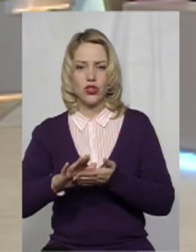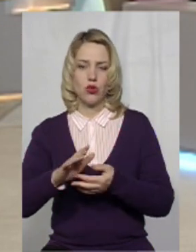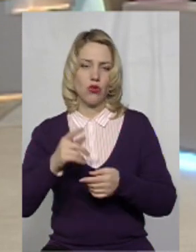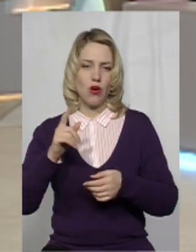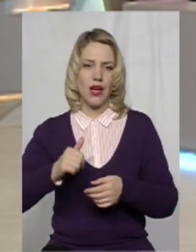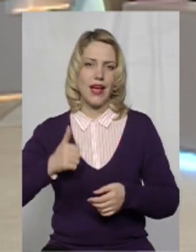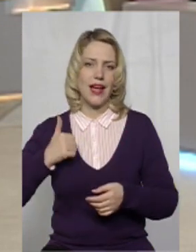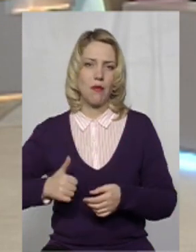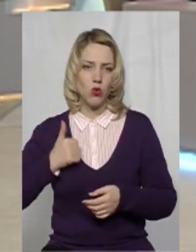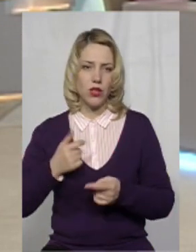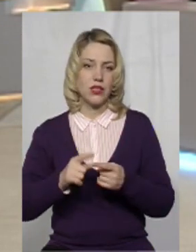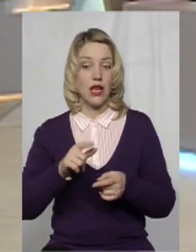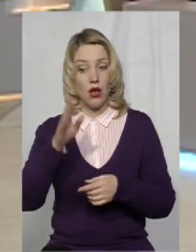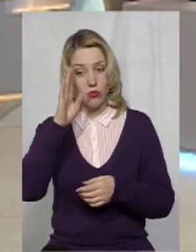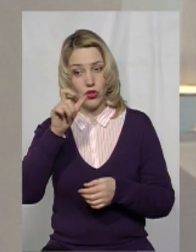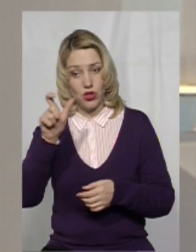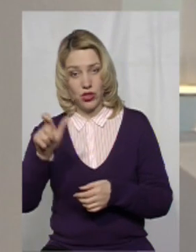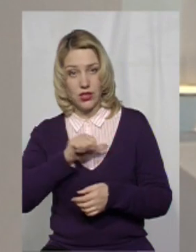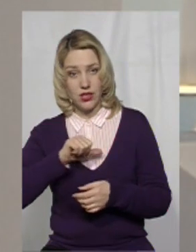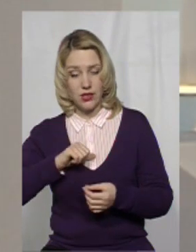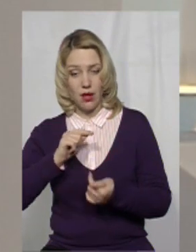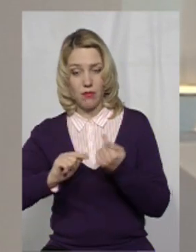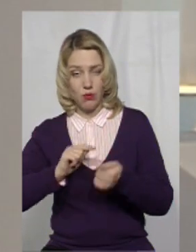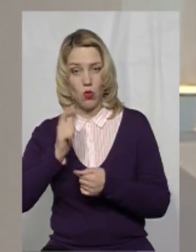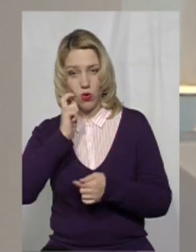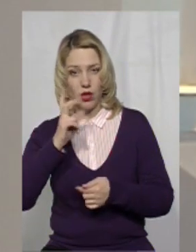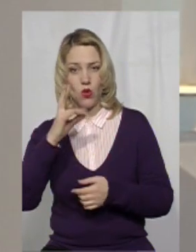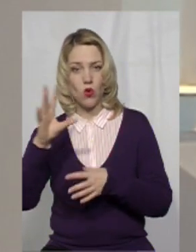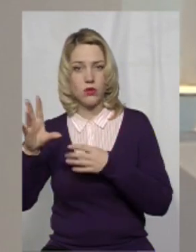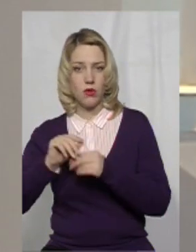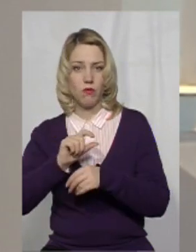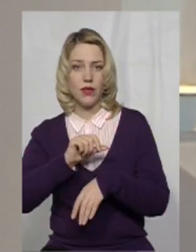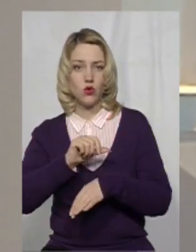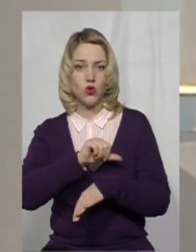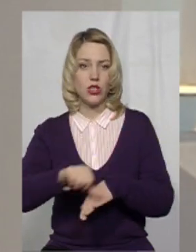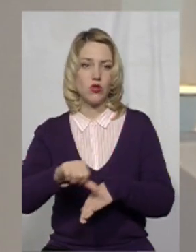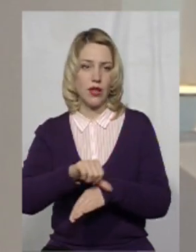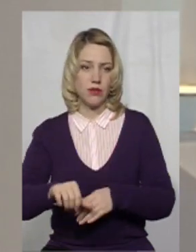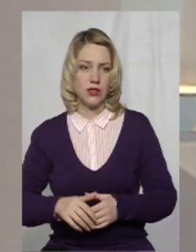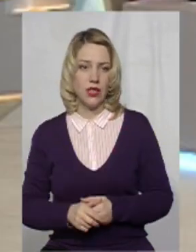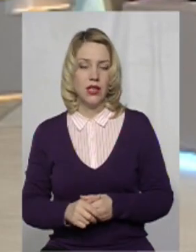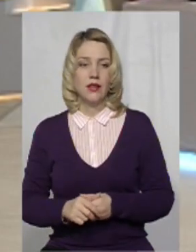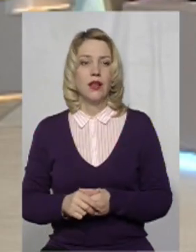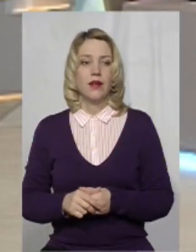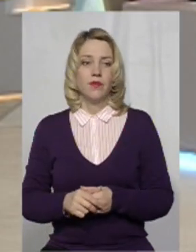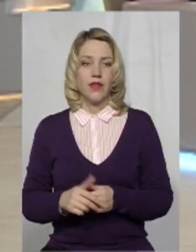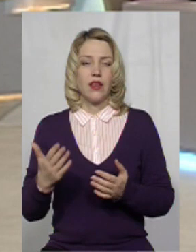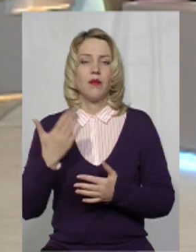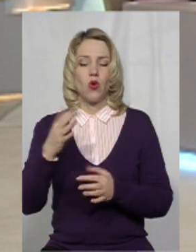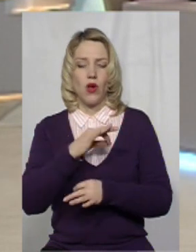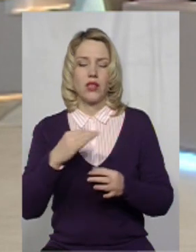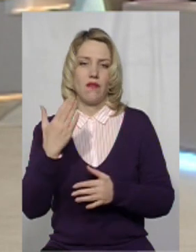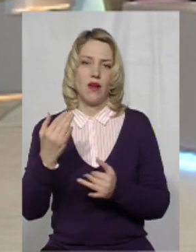він сам український підприємець. Пані Наталія, які з представлених проєктів інвестиційним здалися вам цікавими і